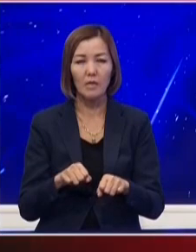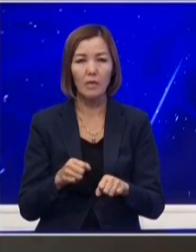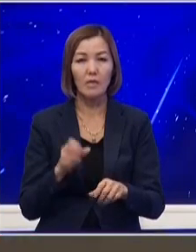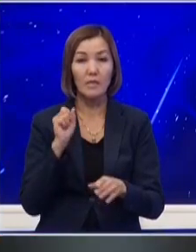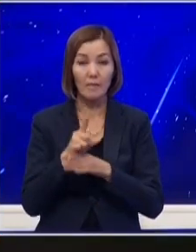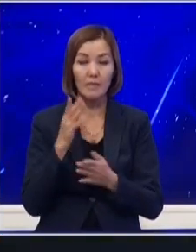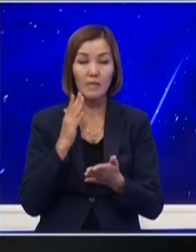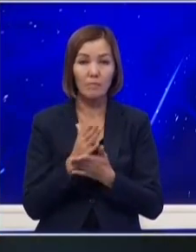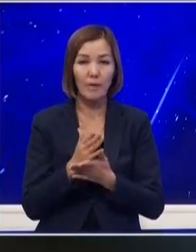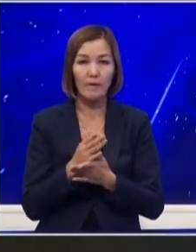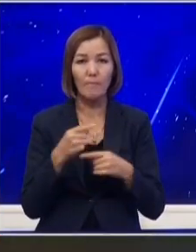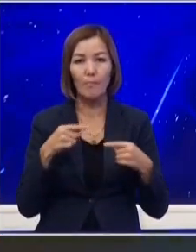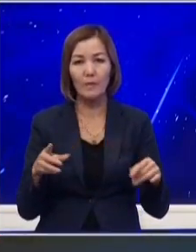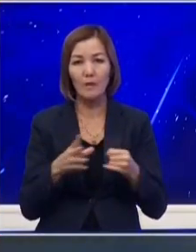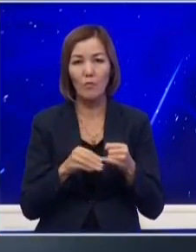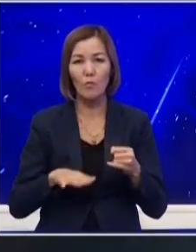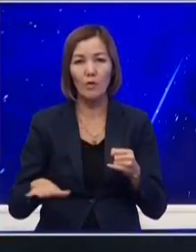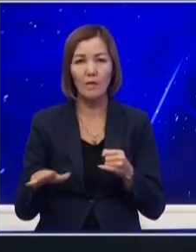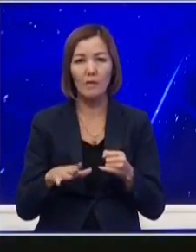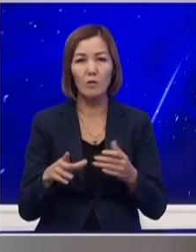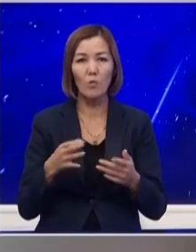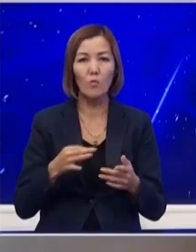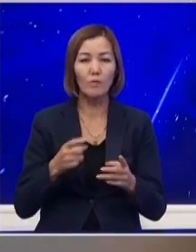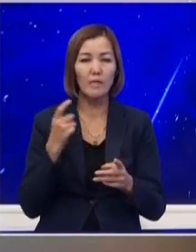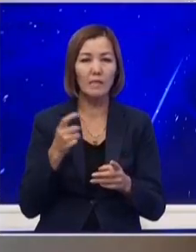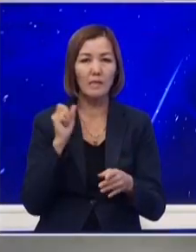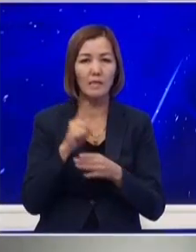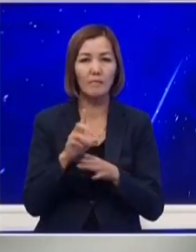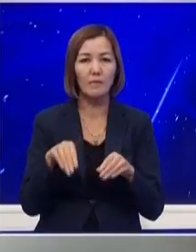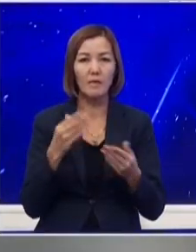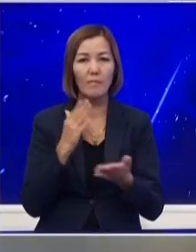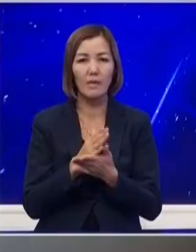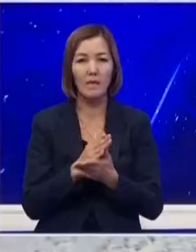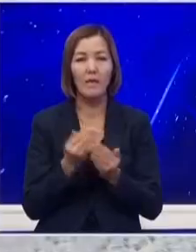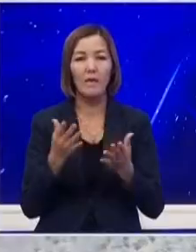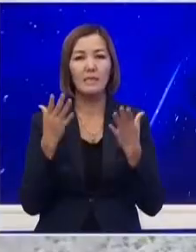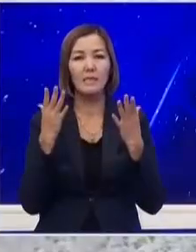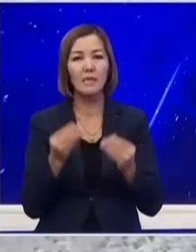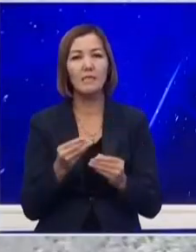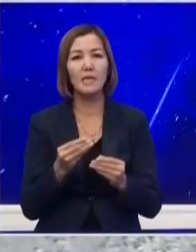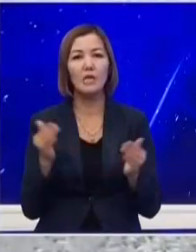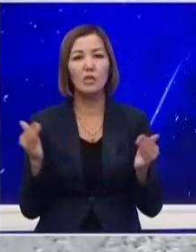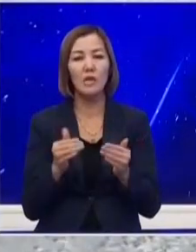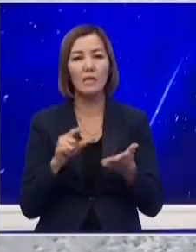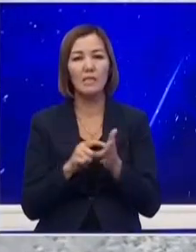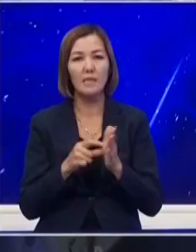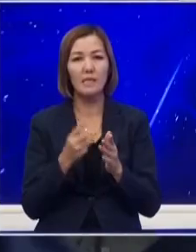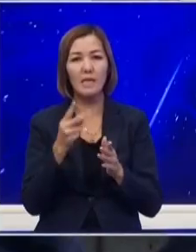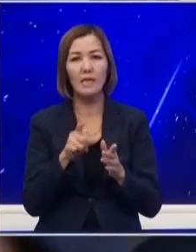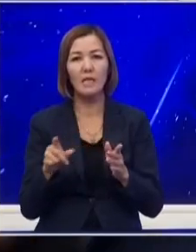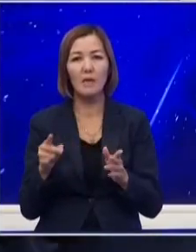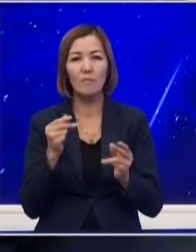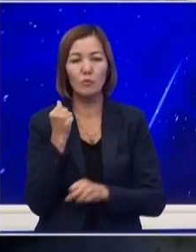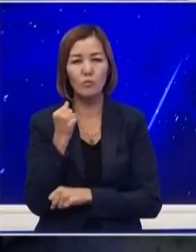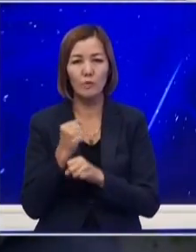емес, өзге өңірлер мен облыс шаруаларынан да тапсырыстар түсіп жатқанын айтады. Қазіргі кезде шағын цехта 2 адам